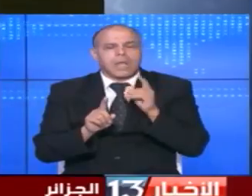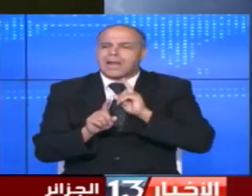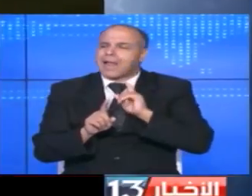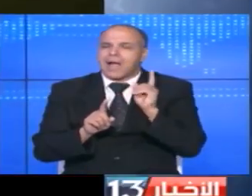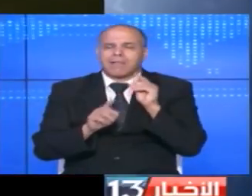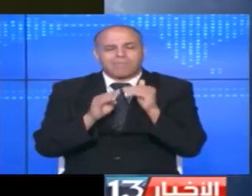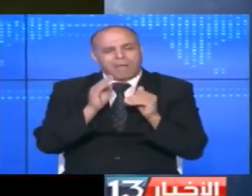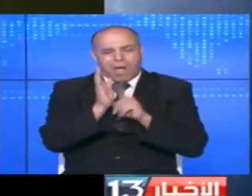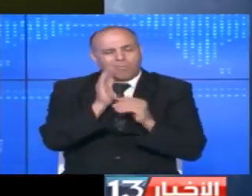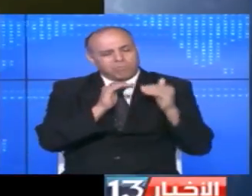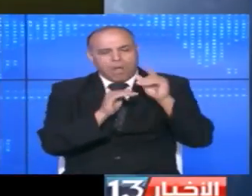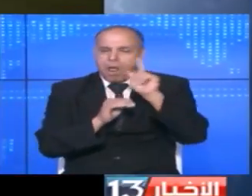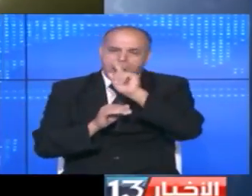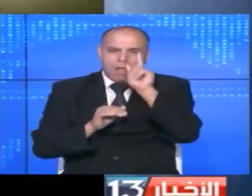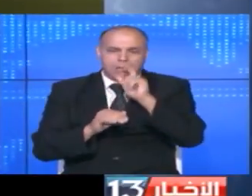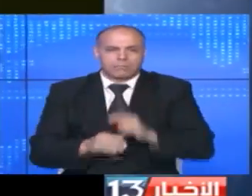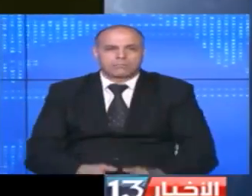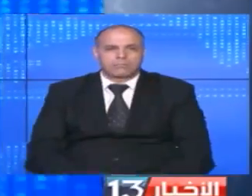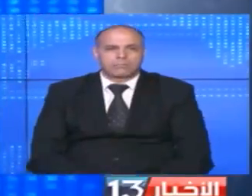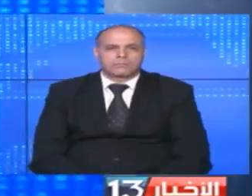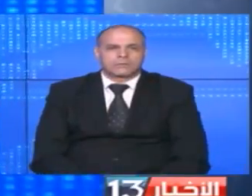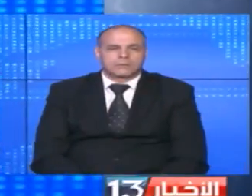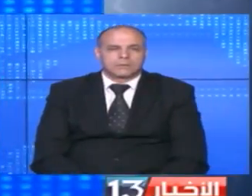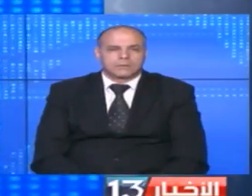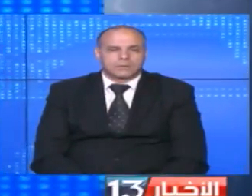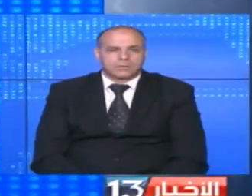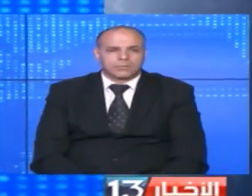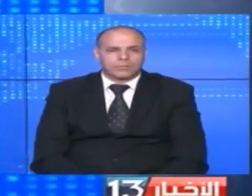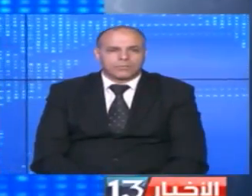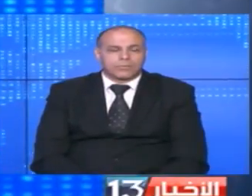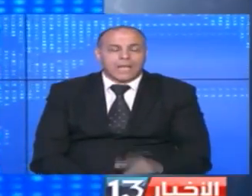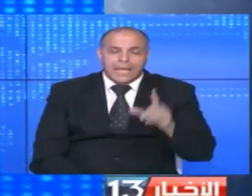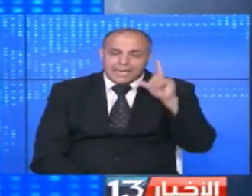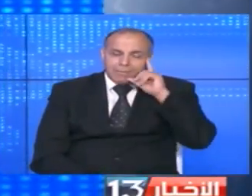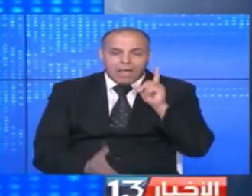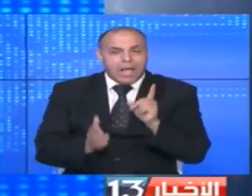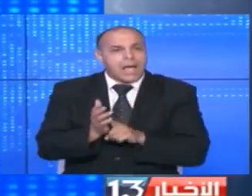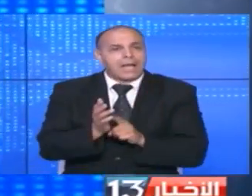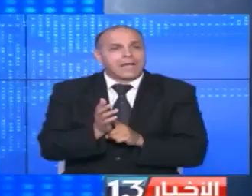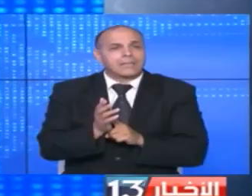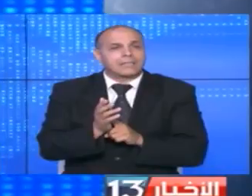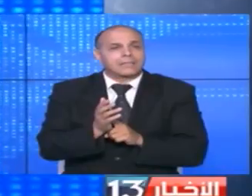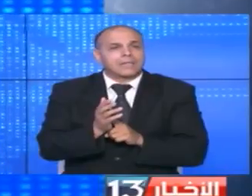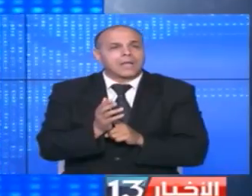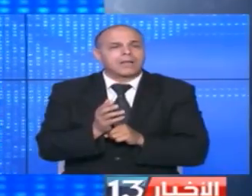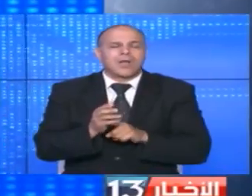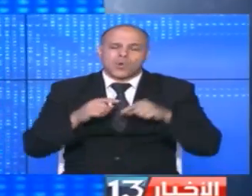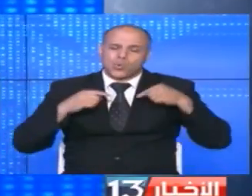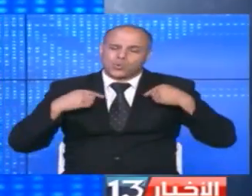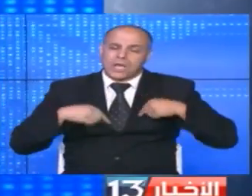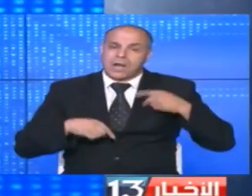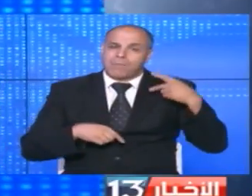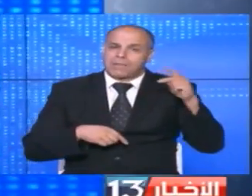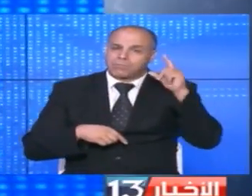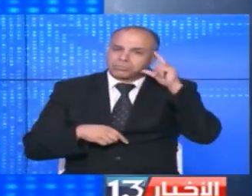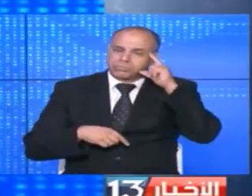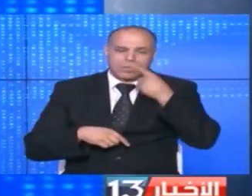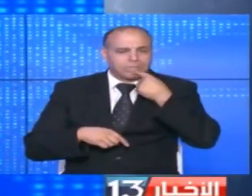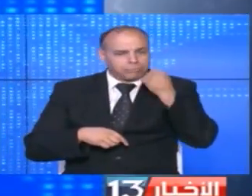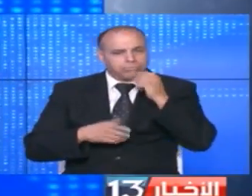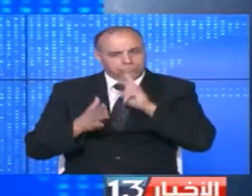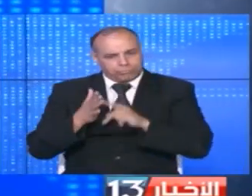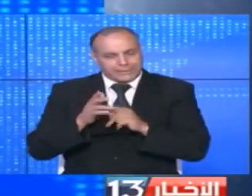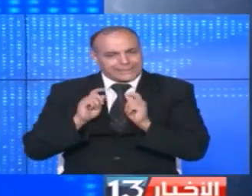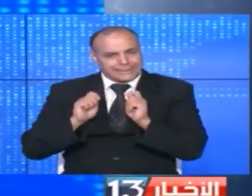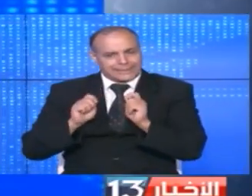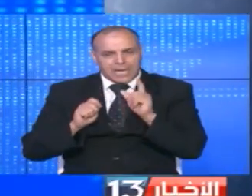فوق القانون وفي ليبيا اكدت حكومه الوفاق الوطني ضروره الالتزام بالاتفاق